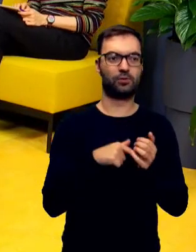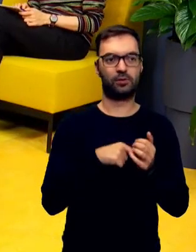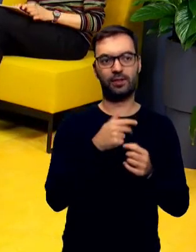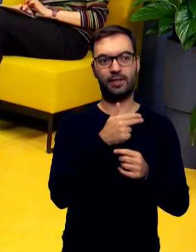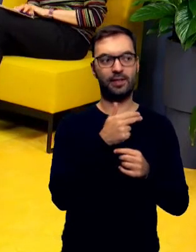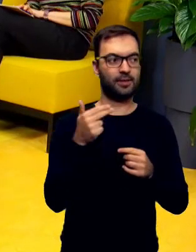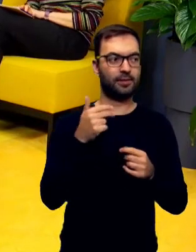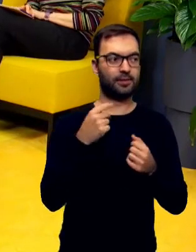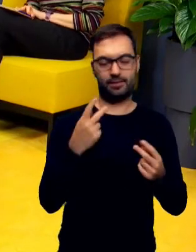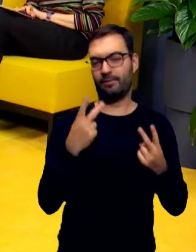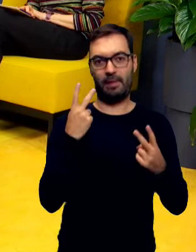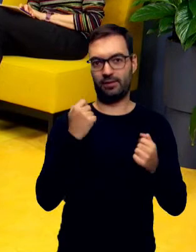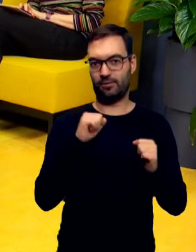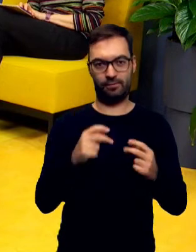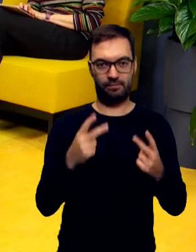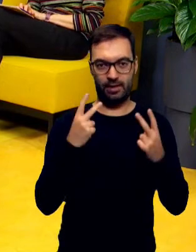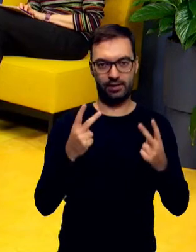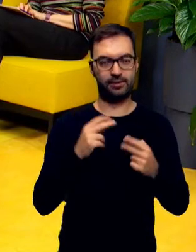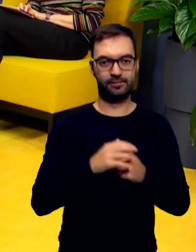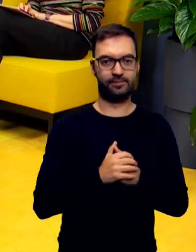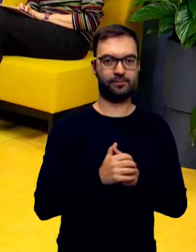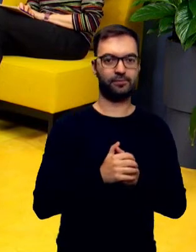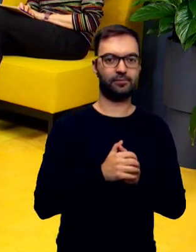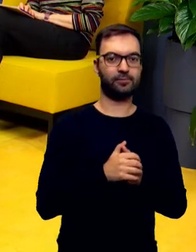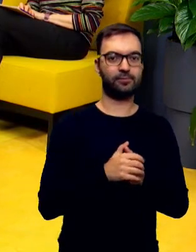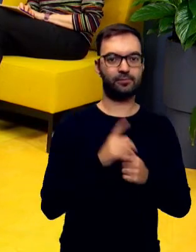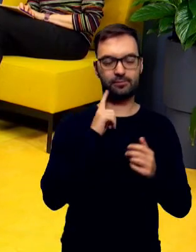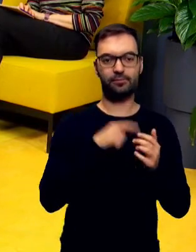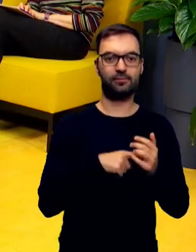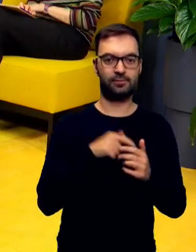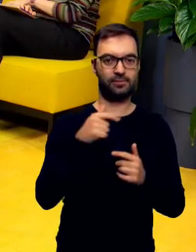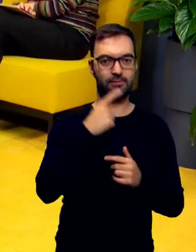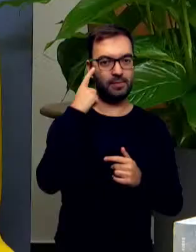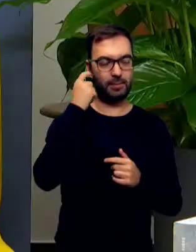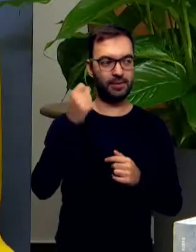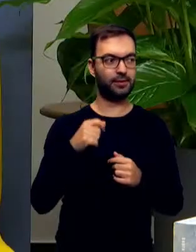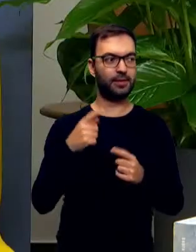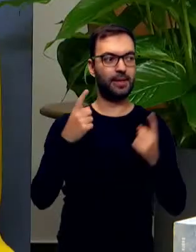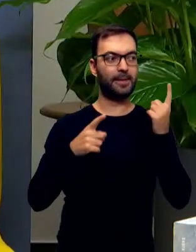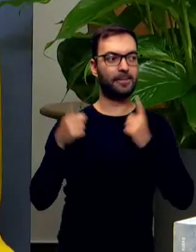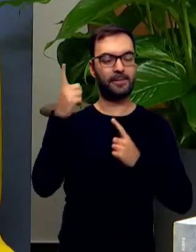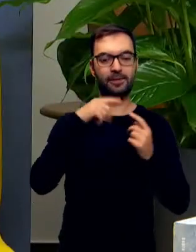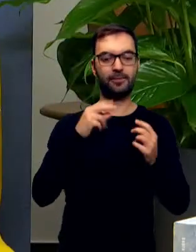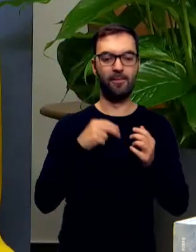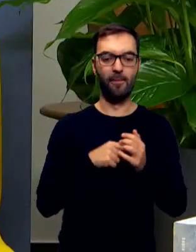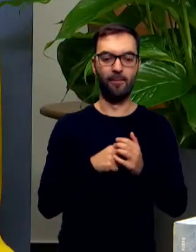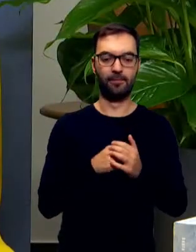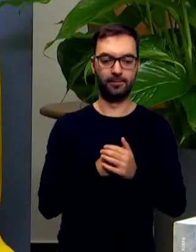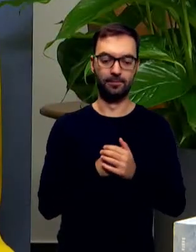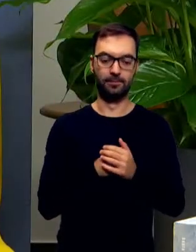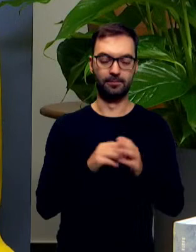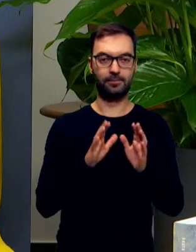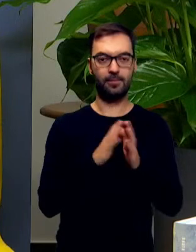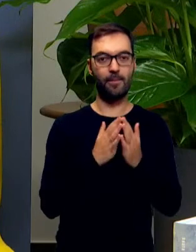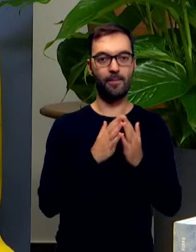tutaj, to są słowa klucze, prawda? To jest rzeczywiście coś, o czym należy pamiętać i myślę, że